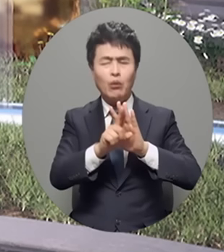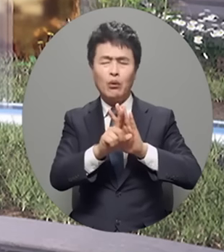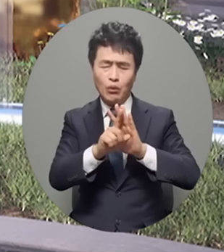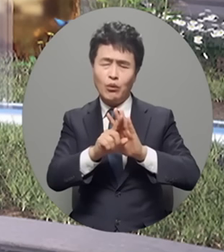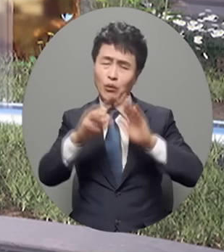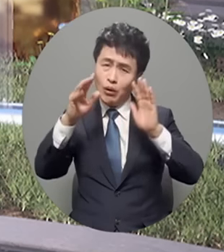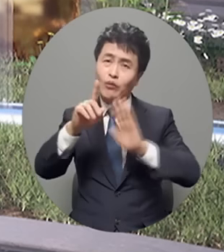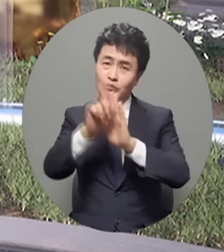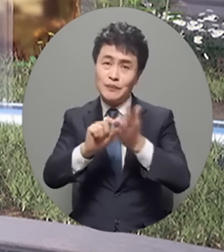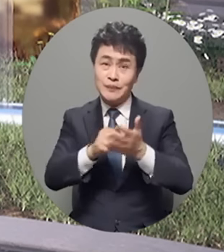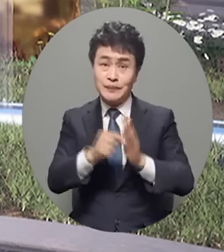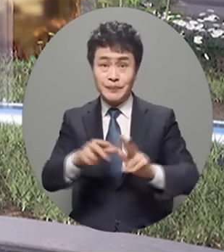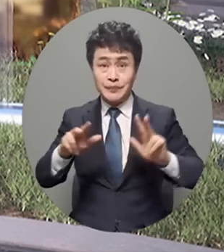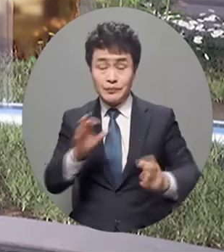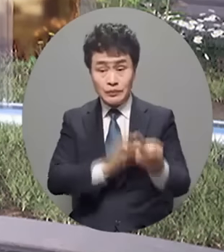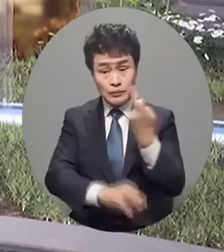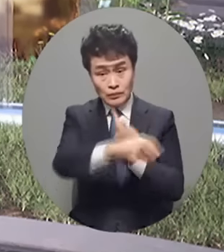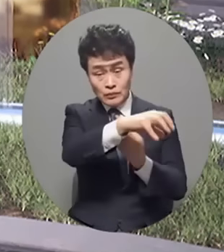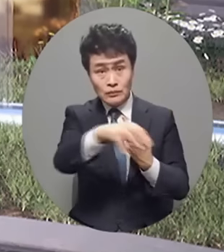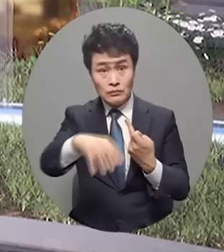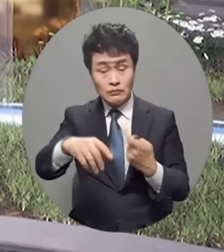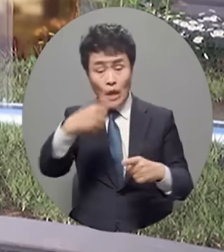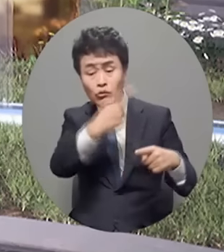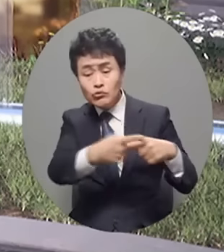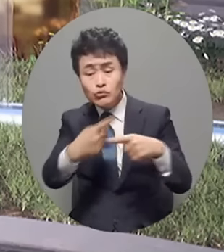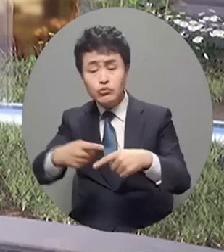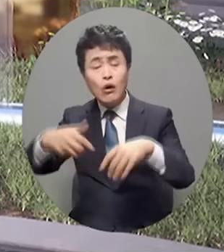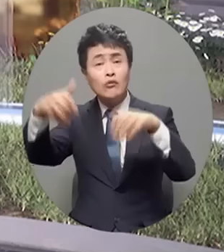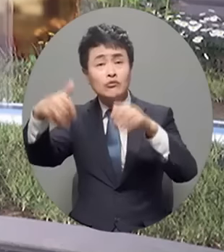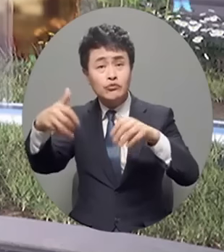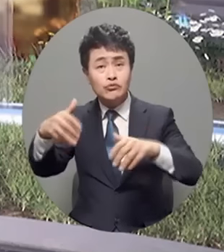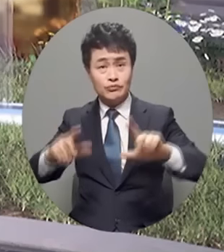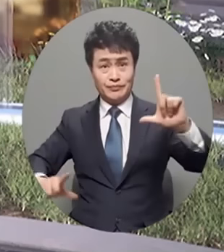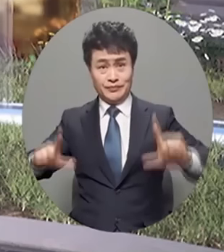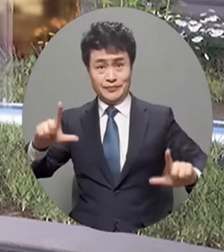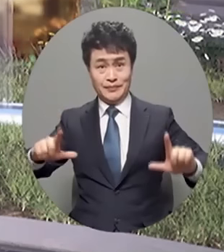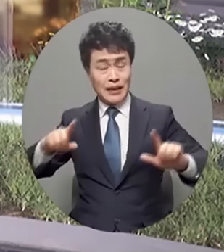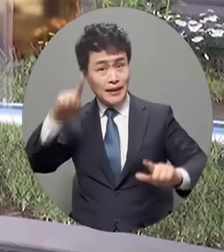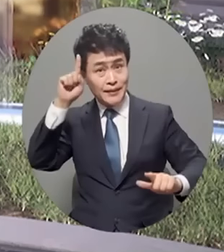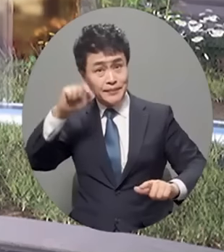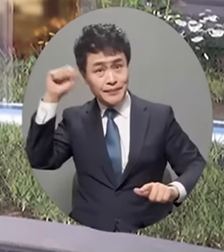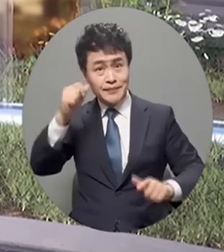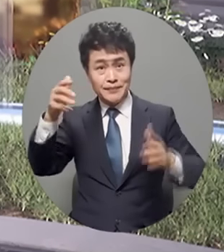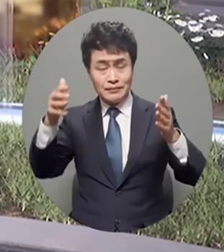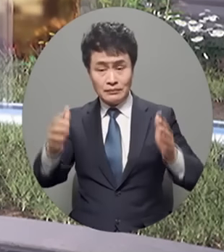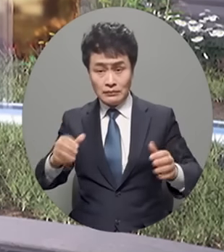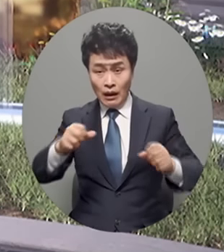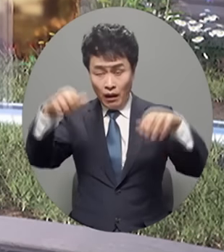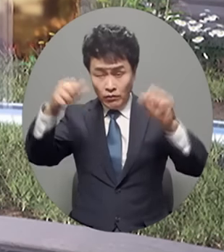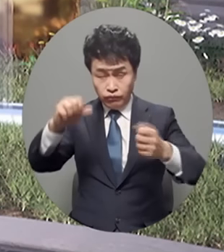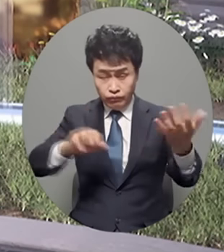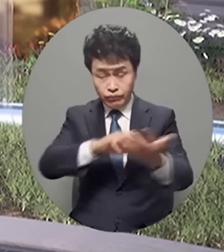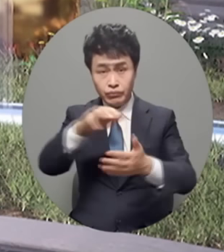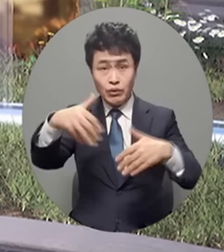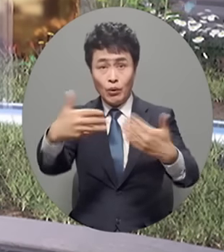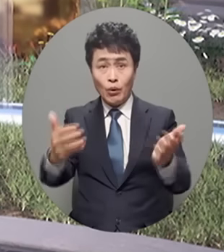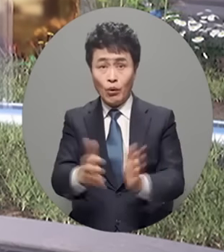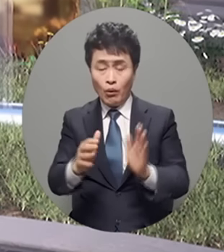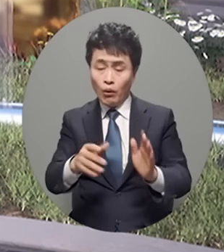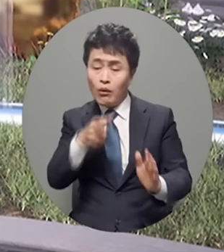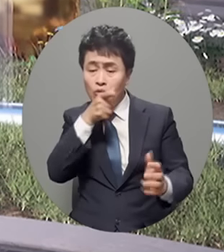덜하겠습니다. 지금도 동쪽 곳곳에는 산발적으로 비가 이어지고 있는 모습인데요. 내일 새벽까지 요란하게 쏟아지는 가운데 일부